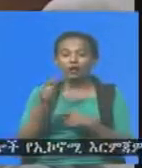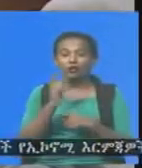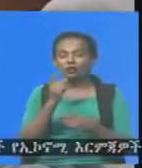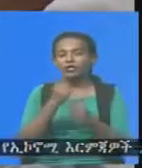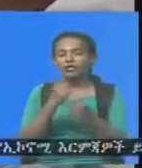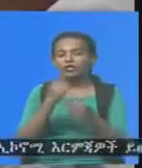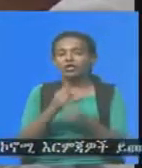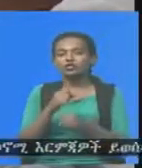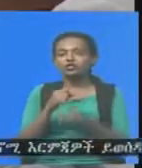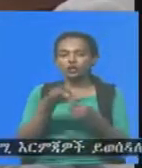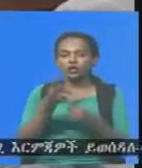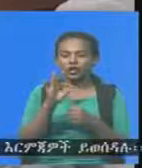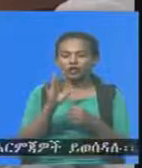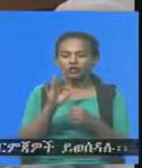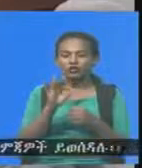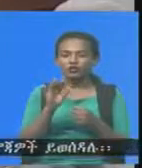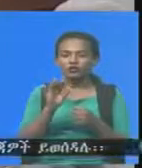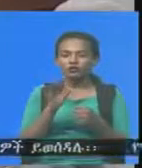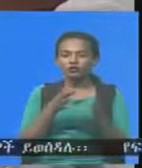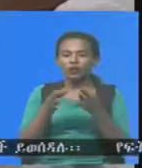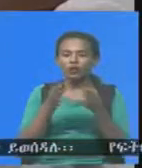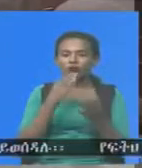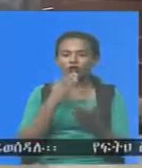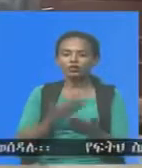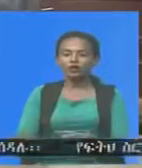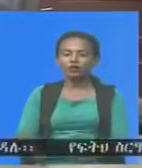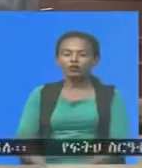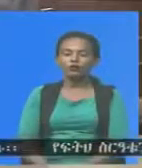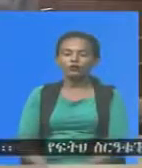ትገኛለች? ይብራራ። አመሰግናለሁ።